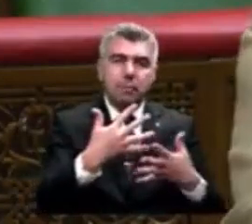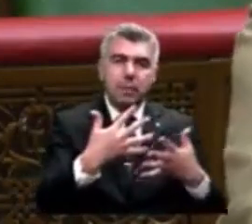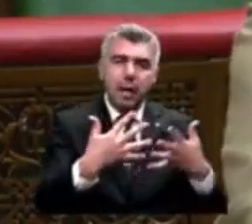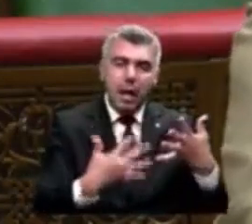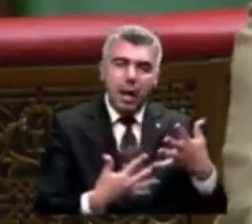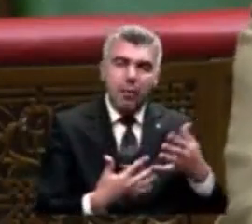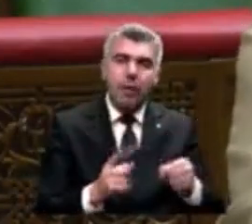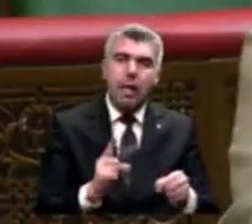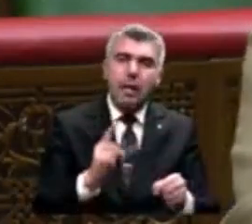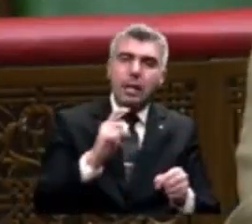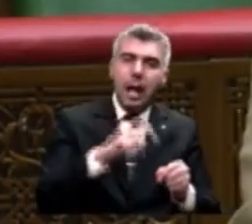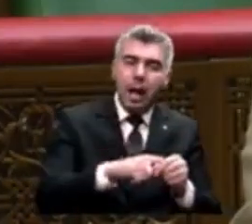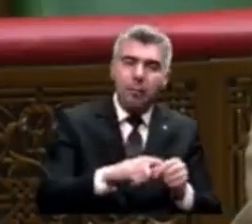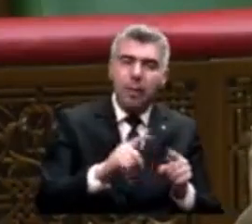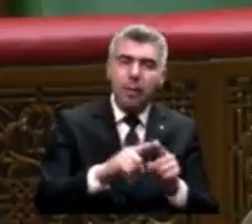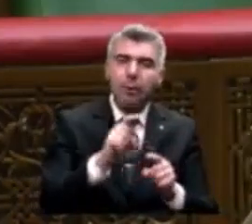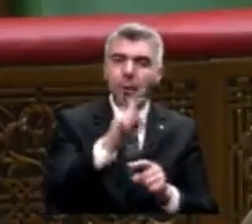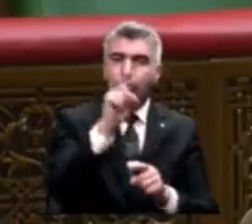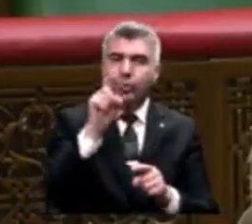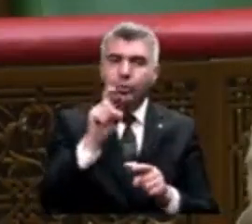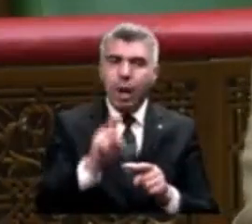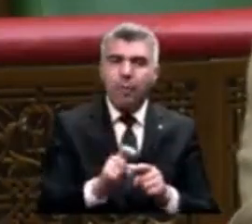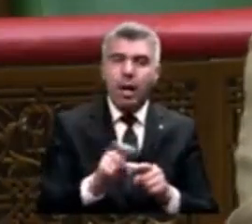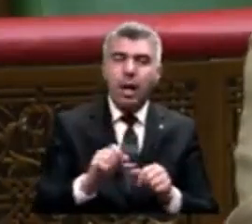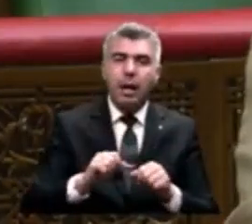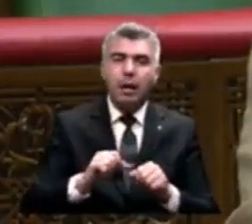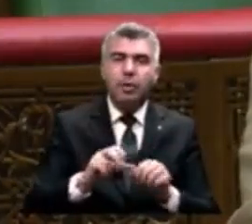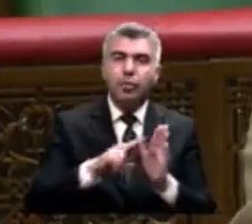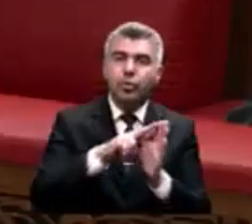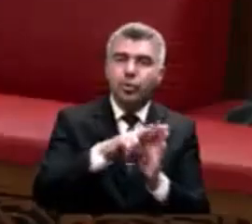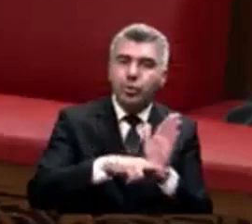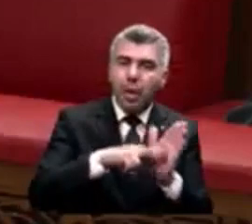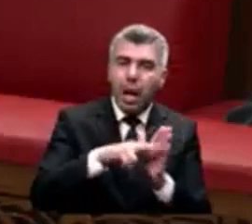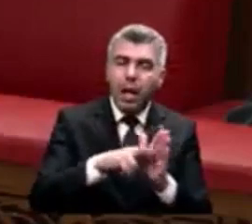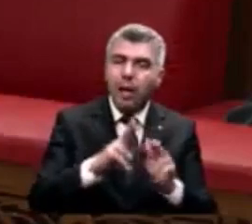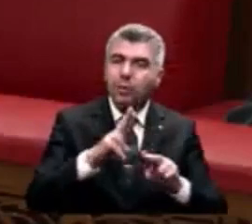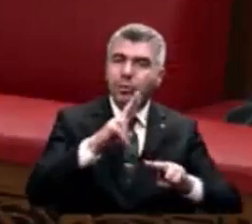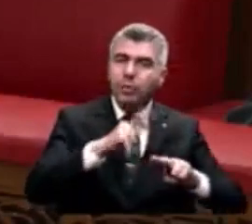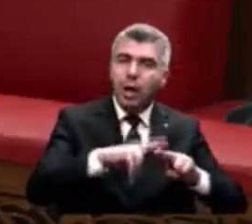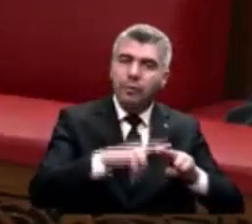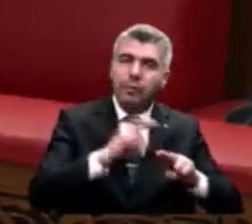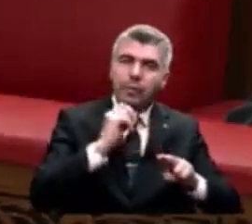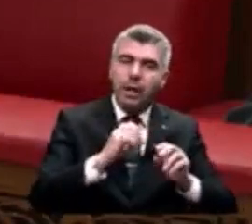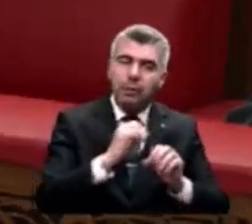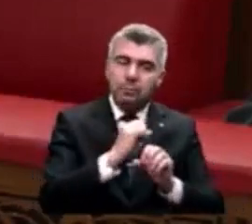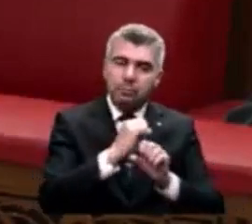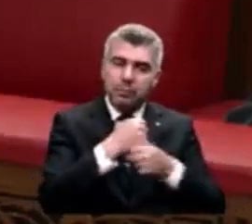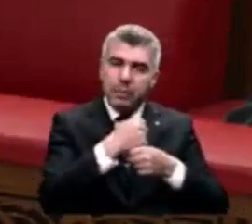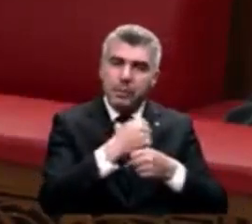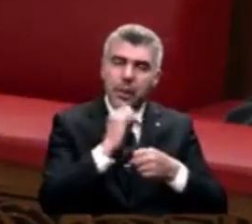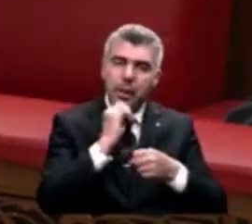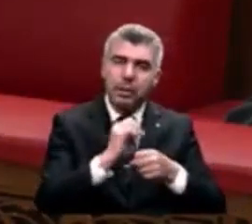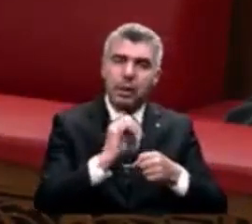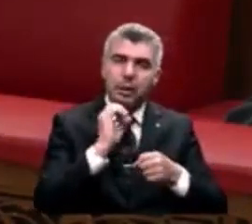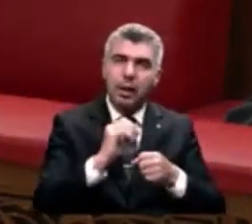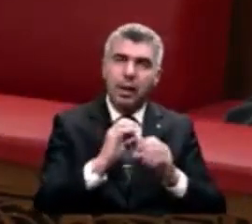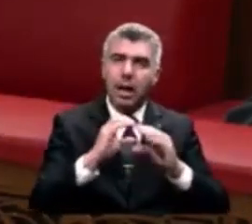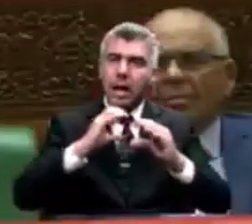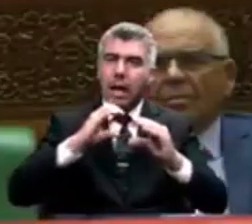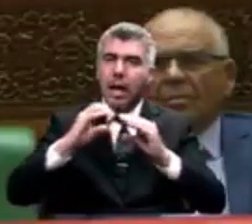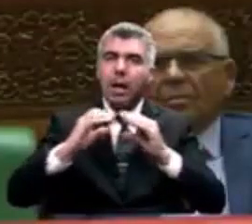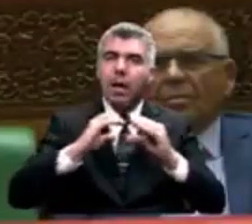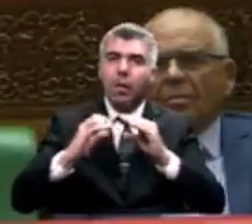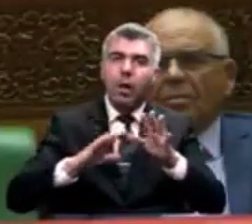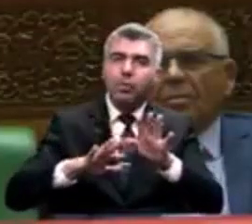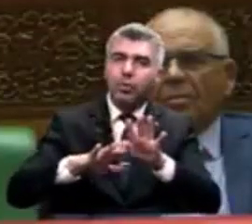من نقابات، ممثلي الجماعات، ممثلي الجهات، ممثلي الغرف، تكتم السرية اللي طبعت الحوار